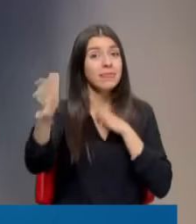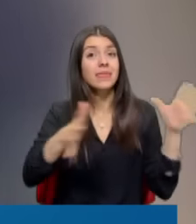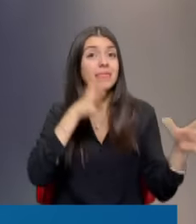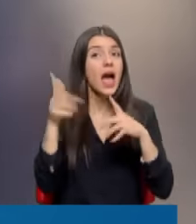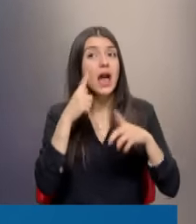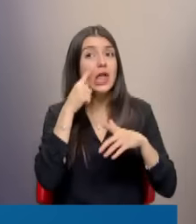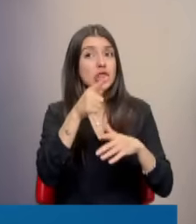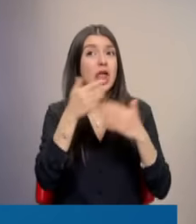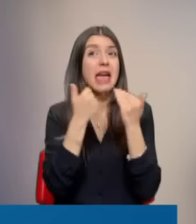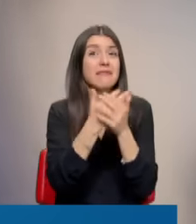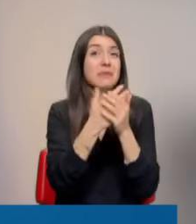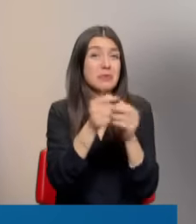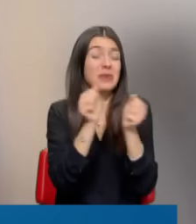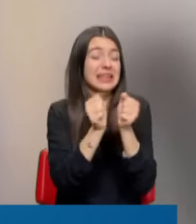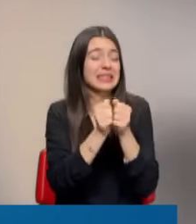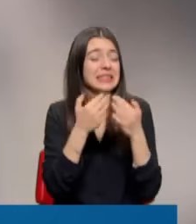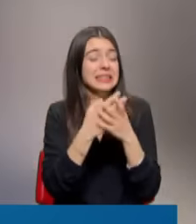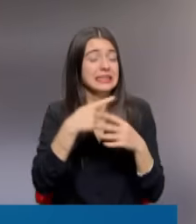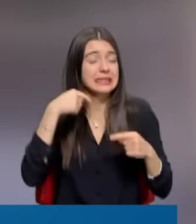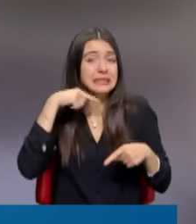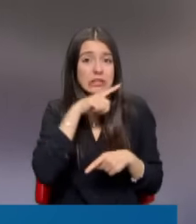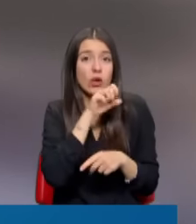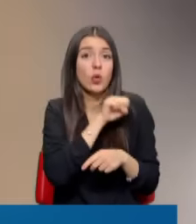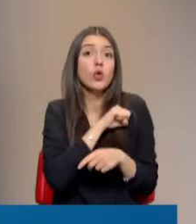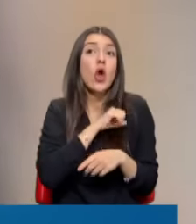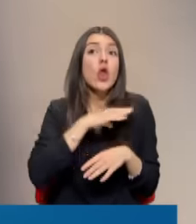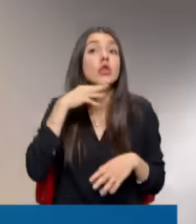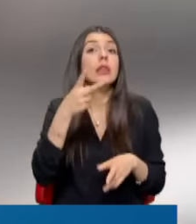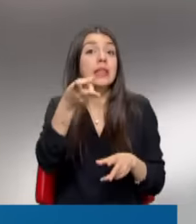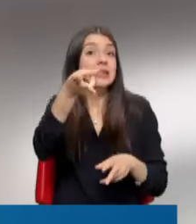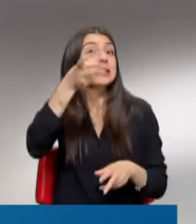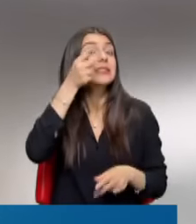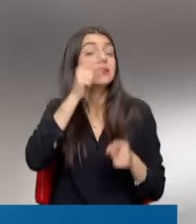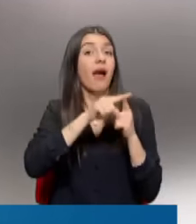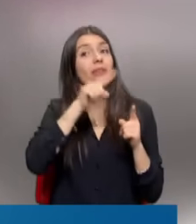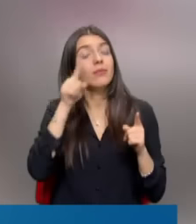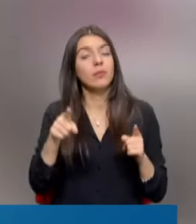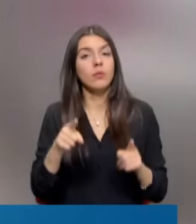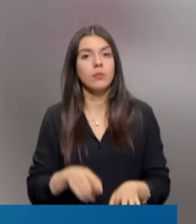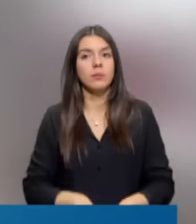çeken feribottaki yolcular korku dolu 2 saat geçirdi.